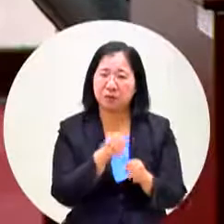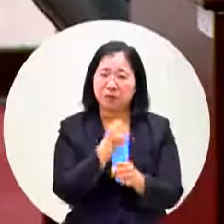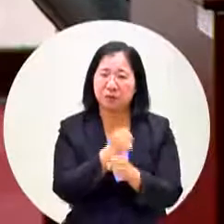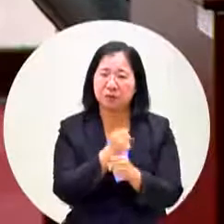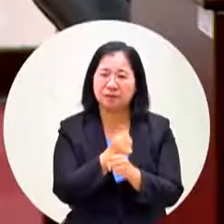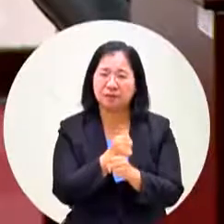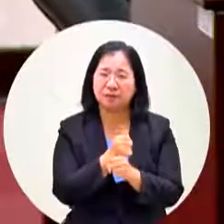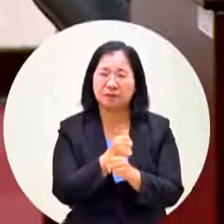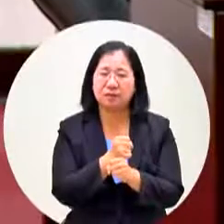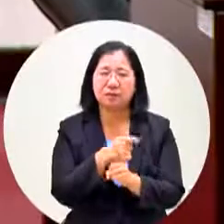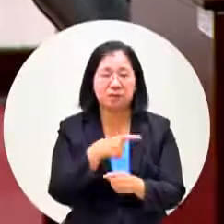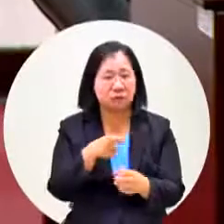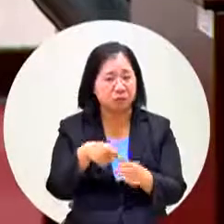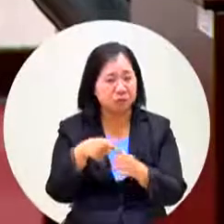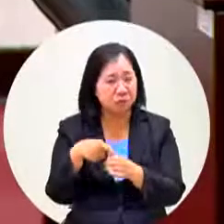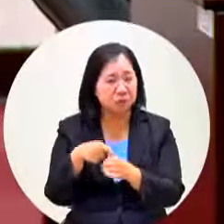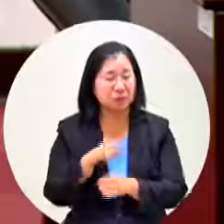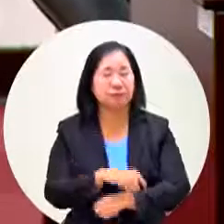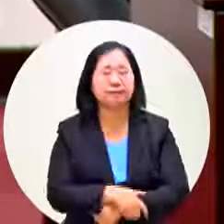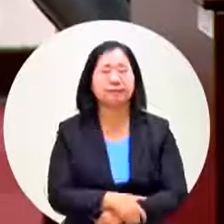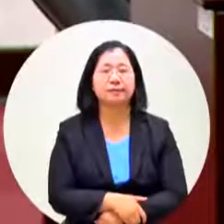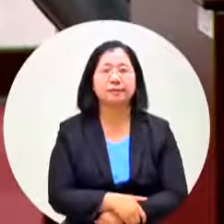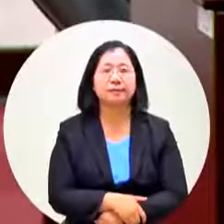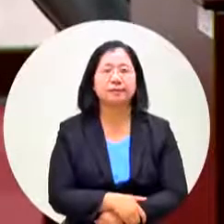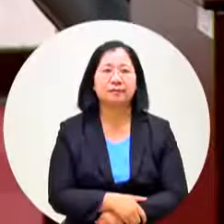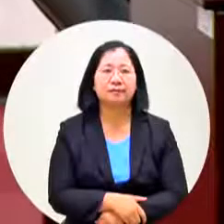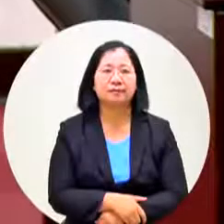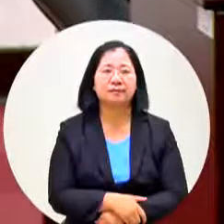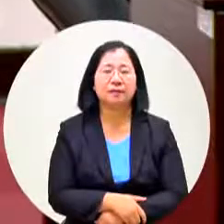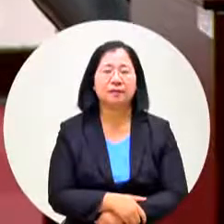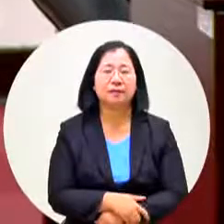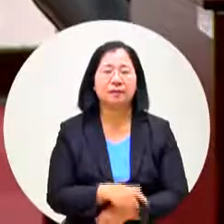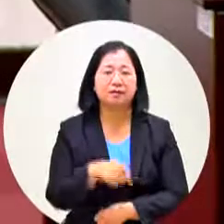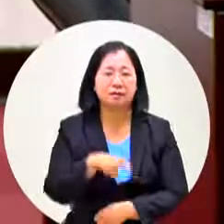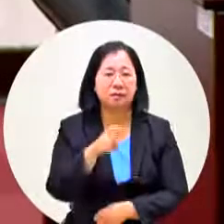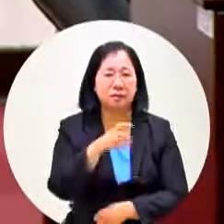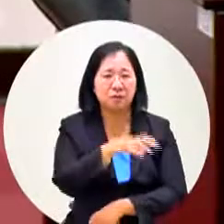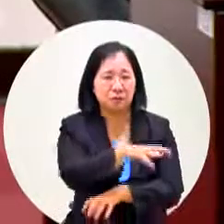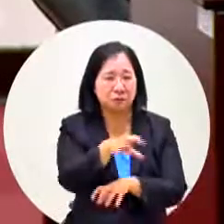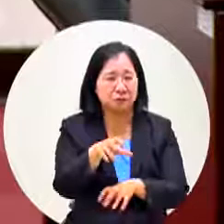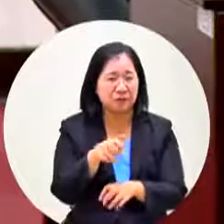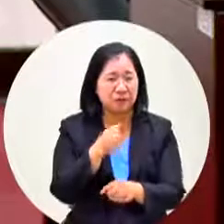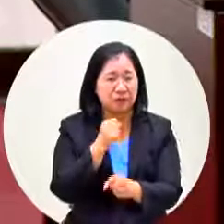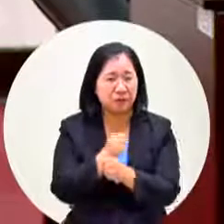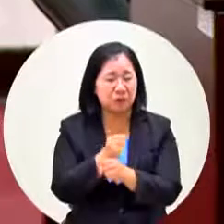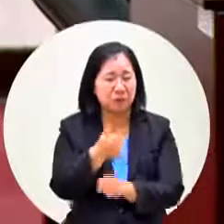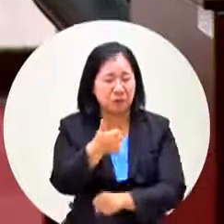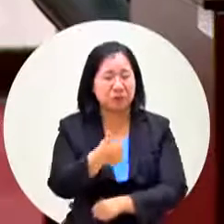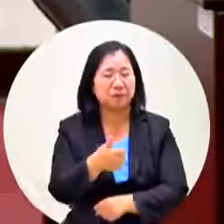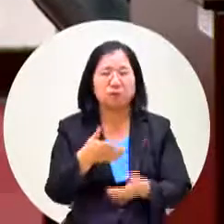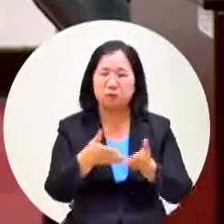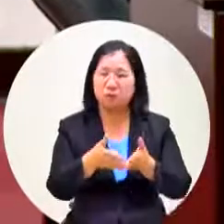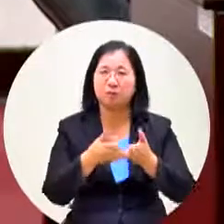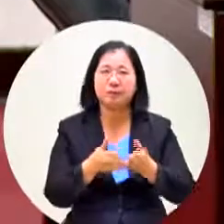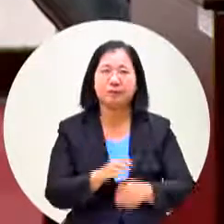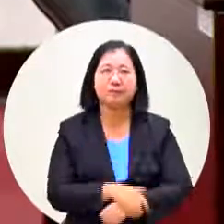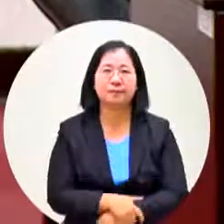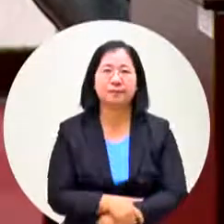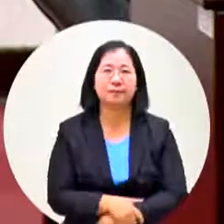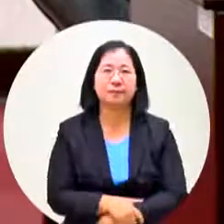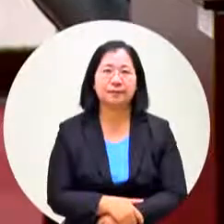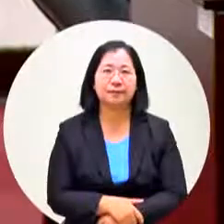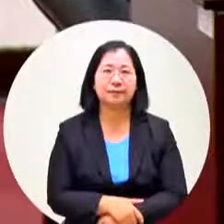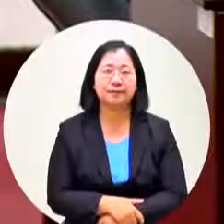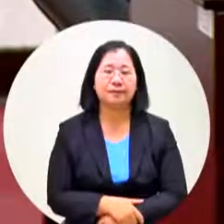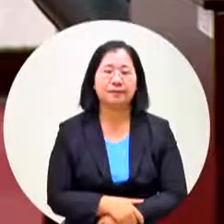个啊收入，还是这个啊良好的这个就业环境哦，非常的这个重要啦吼。另外来